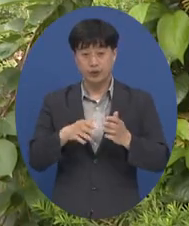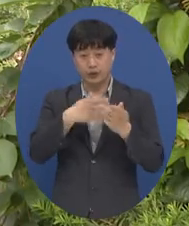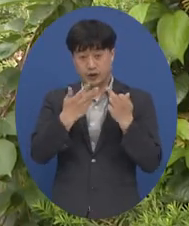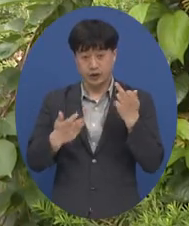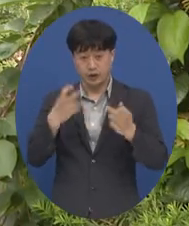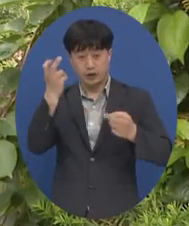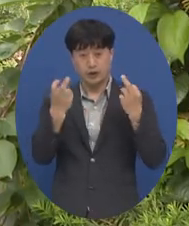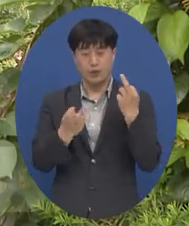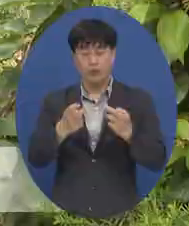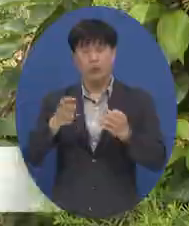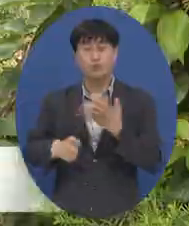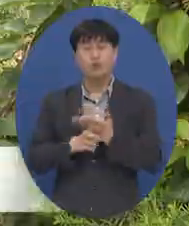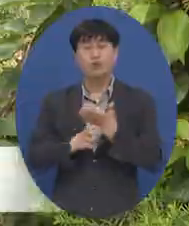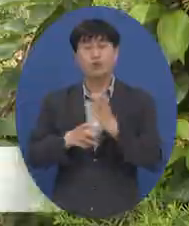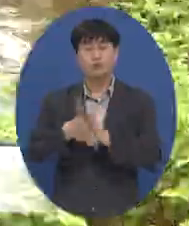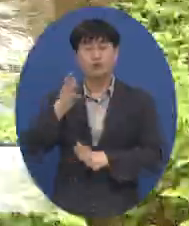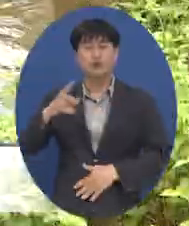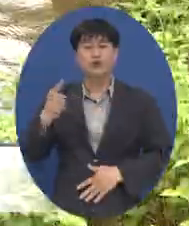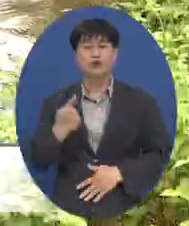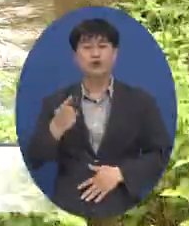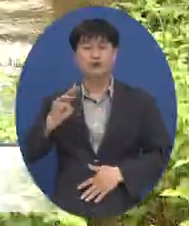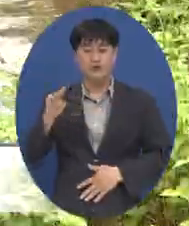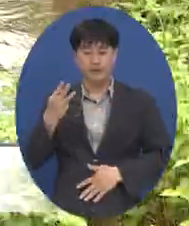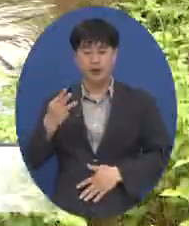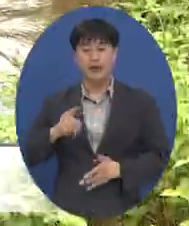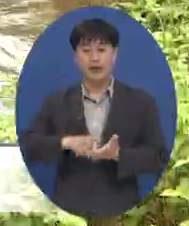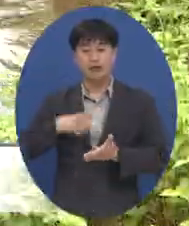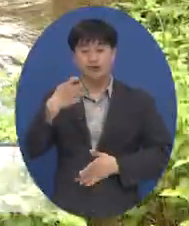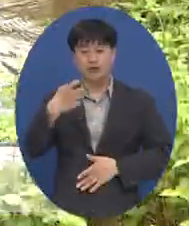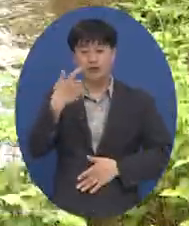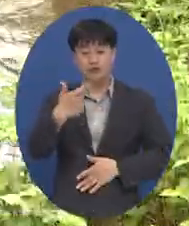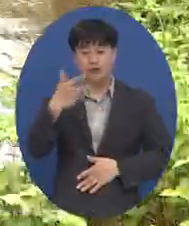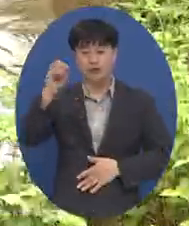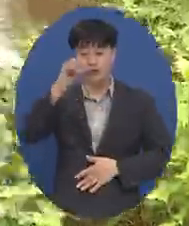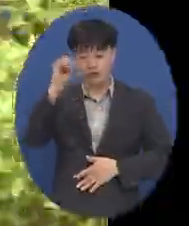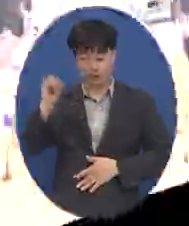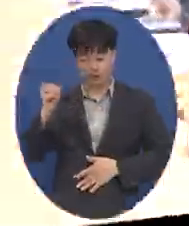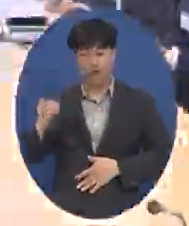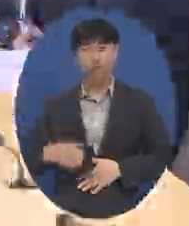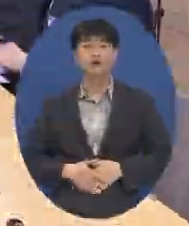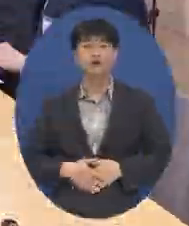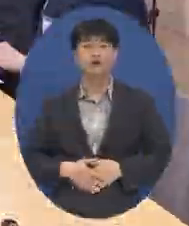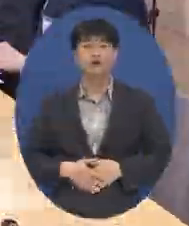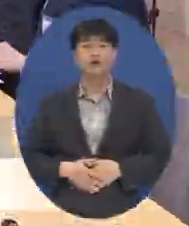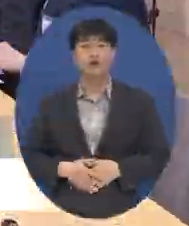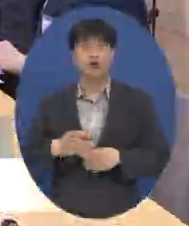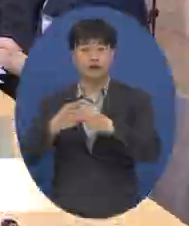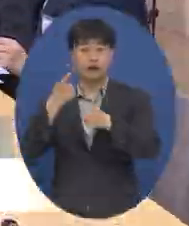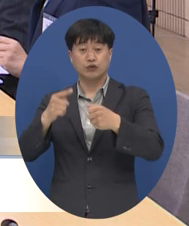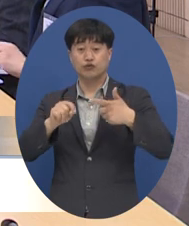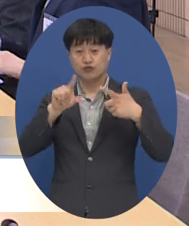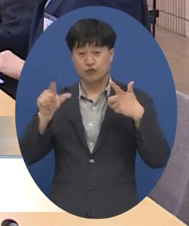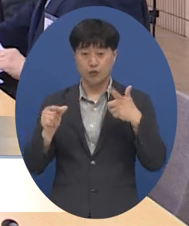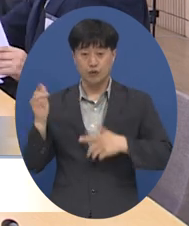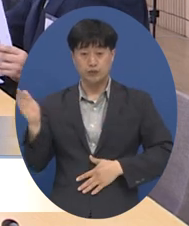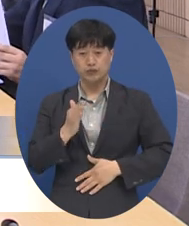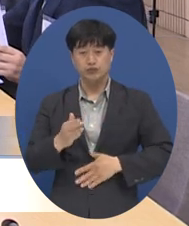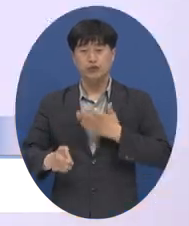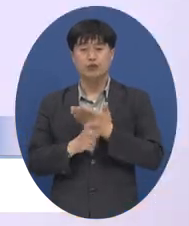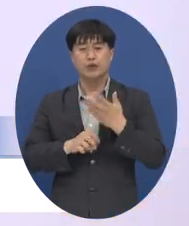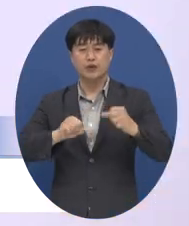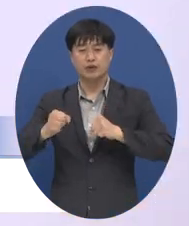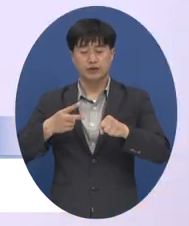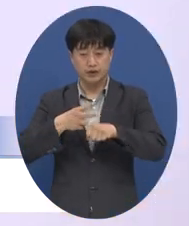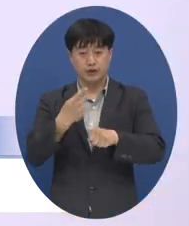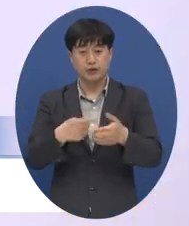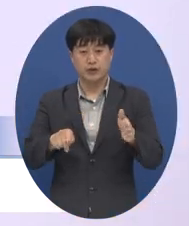계곡의 불법 시설물은 1,300여 곳으로 약 96%에 달합니다. 지난해 6월부터 불법행위 근절을